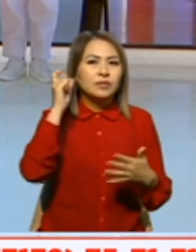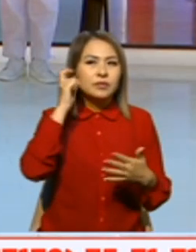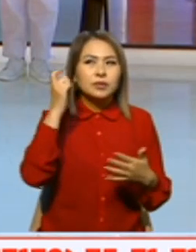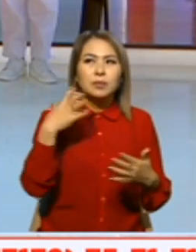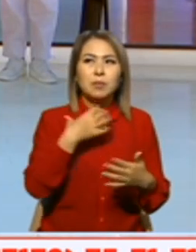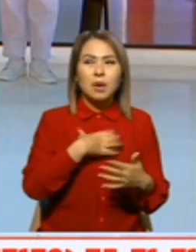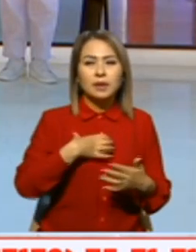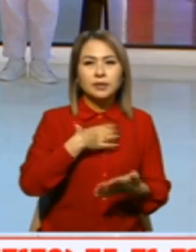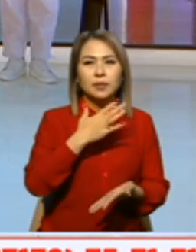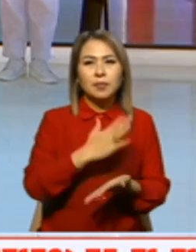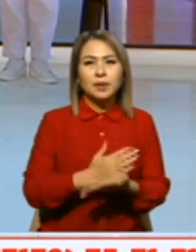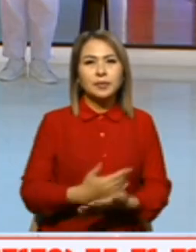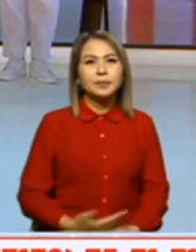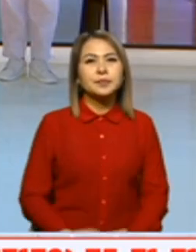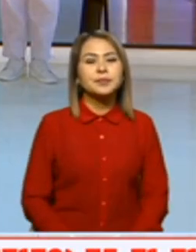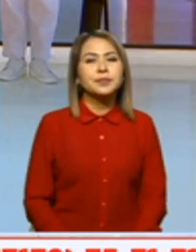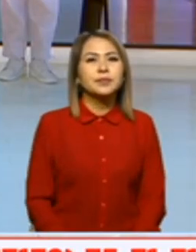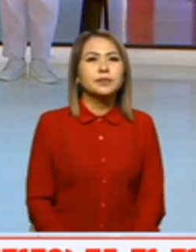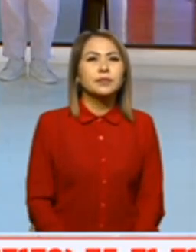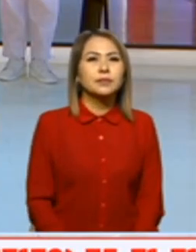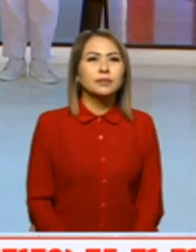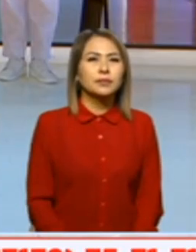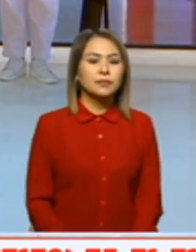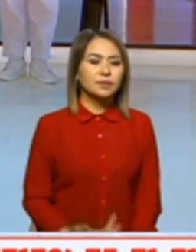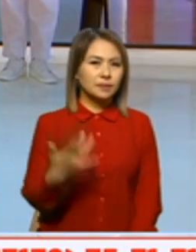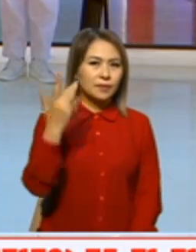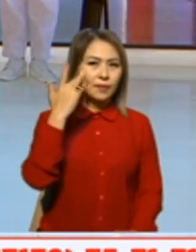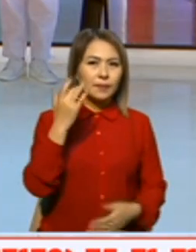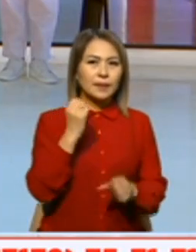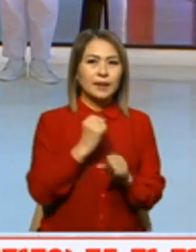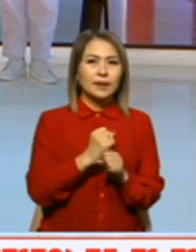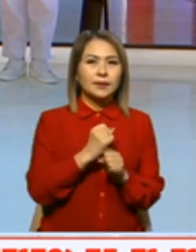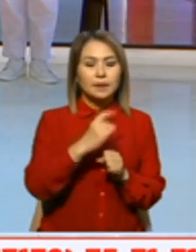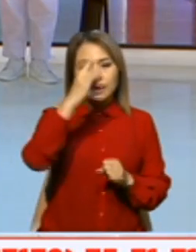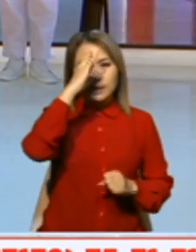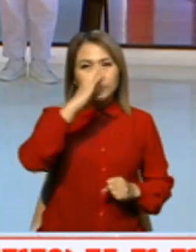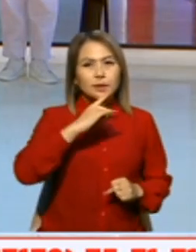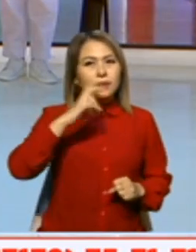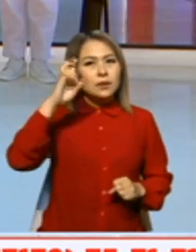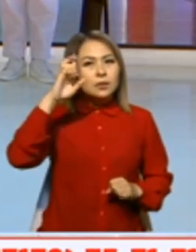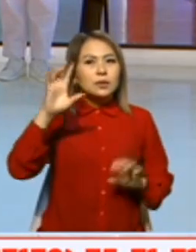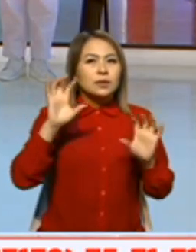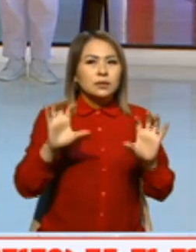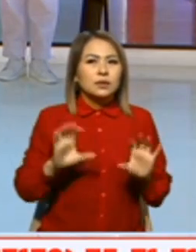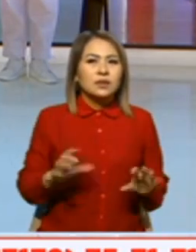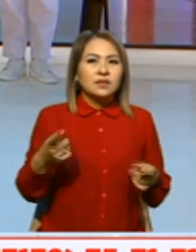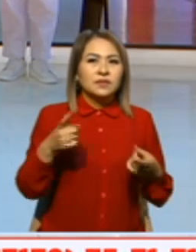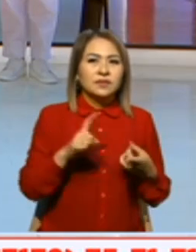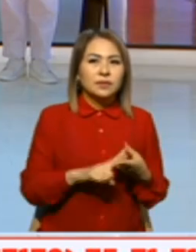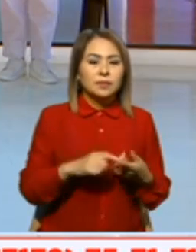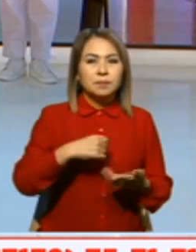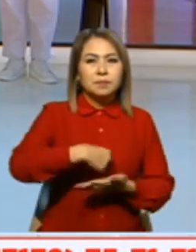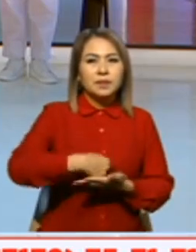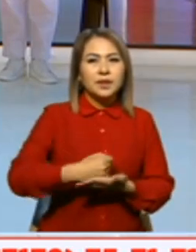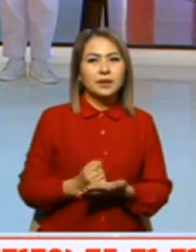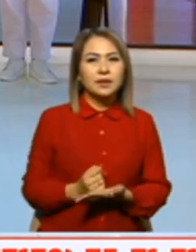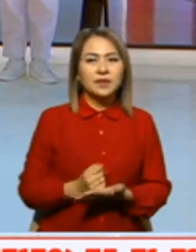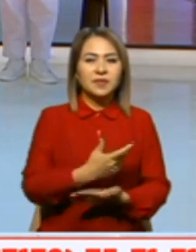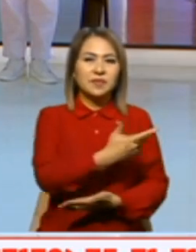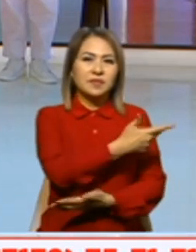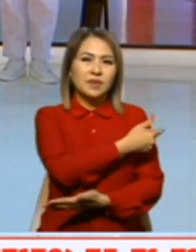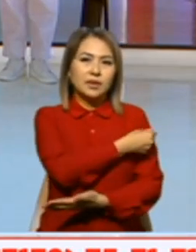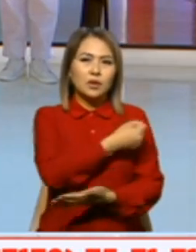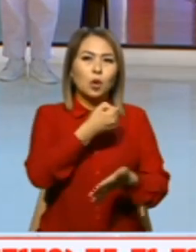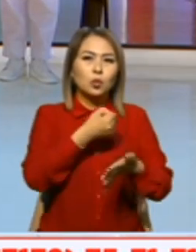алудың маңызы бар? Бізде стандартты алынатын Қазақстан мемлекет республикасының мемлекеттік бекітілген вакциналар бар. Бір